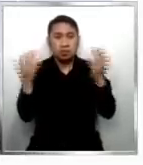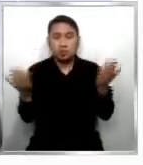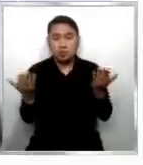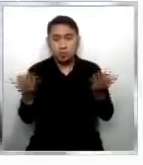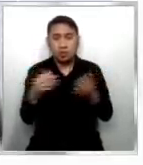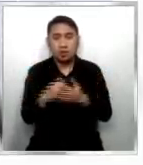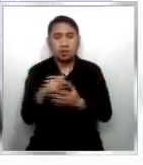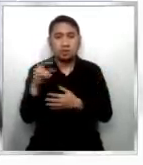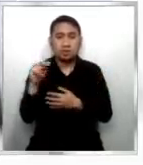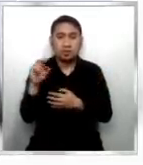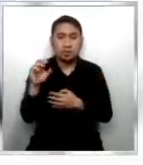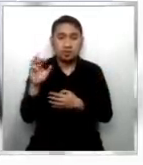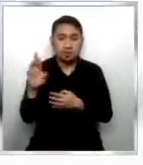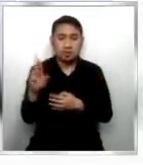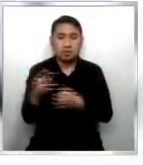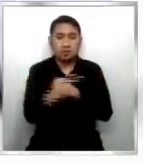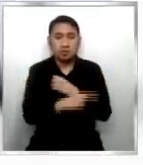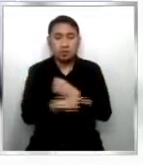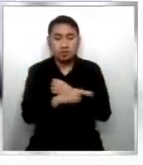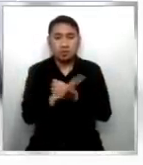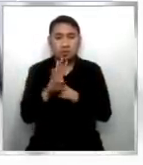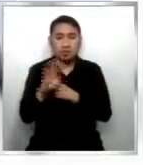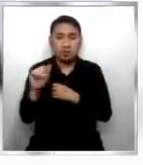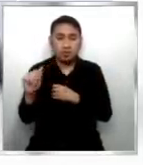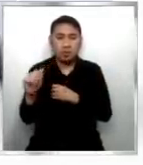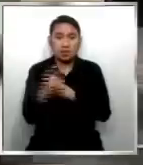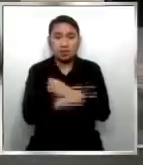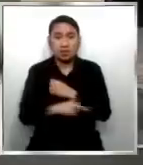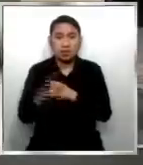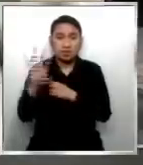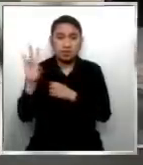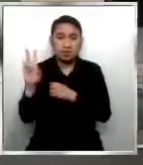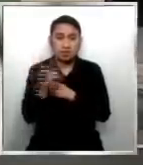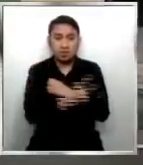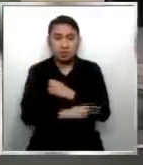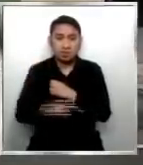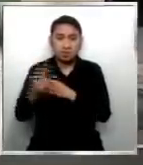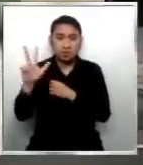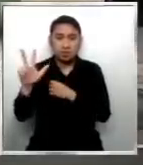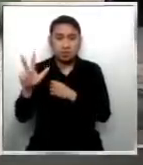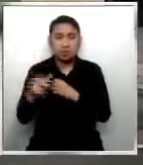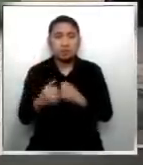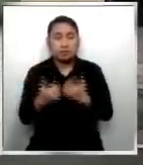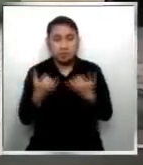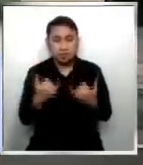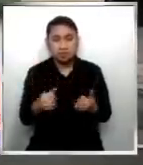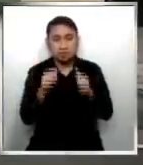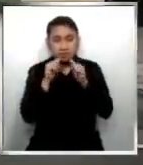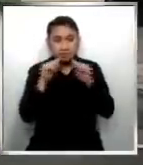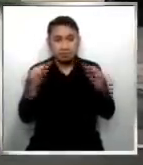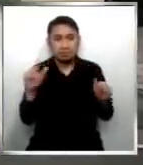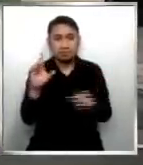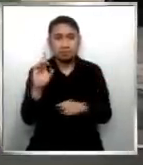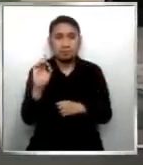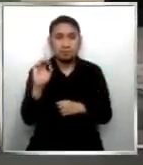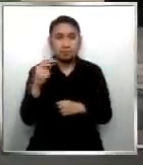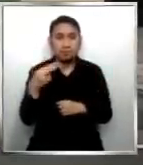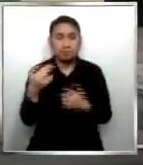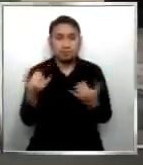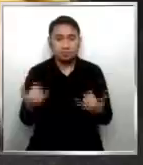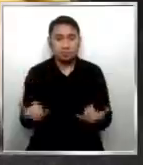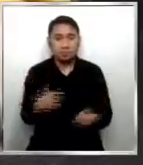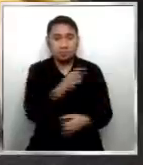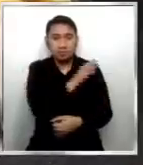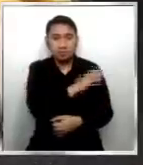NCR, Region 4A, Region 7 at Region 3. Inanunsyo rin ng DOH na nagsimula na ngayong araw ang clinical trial